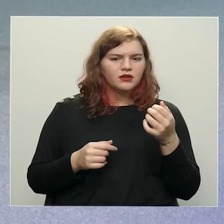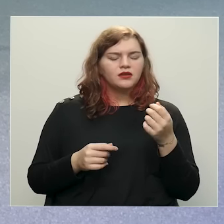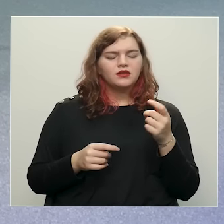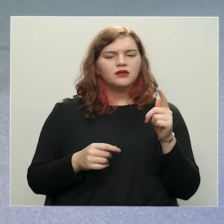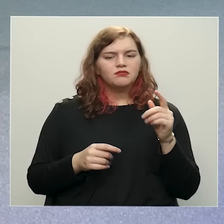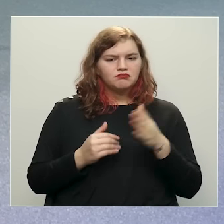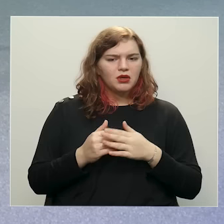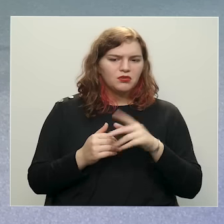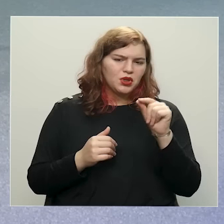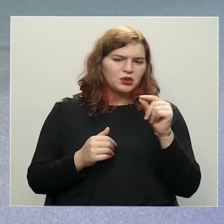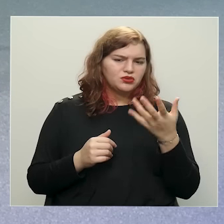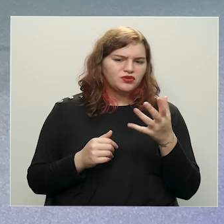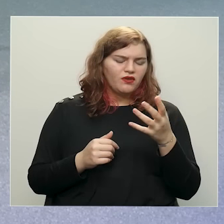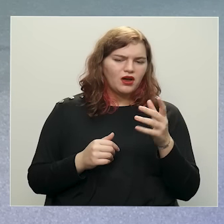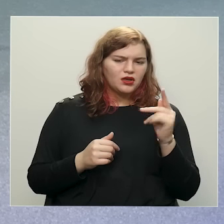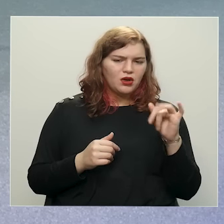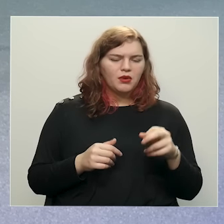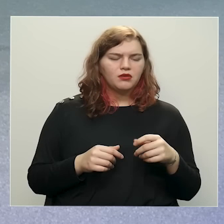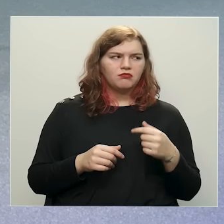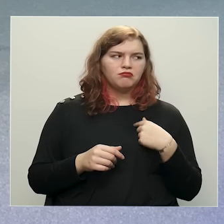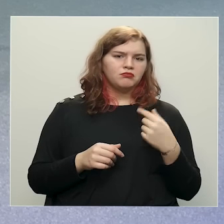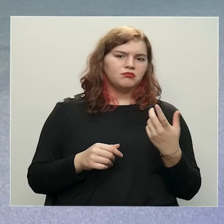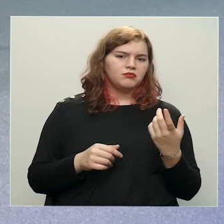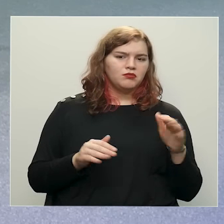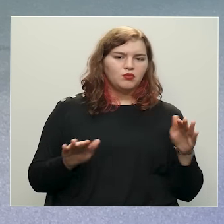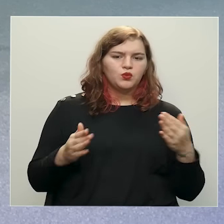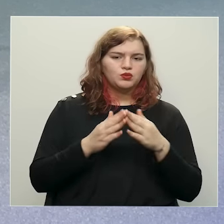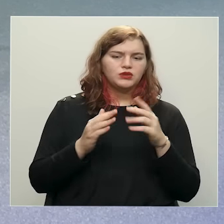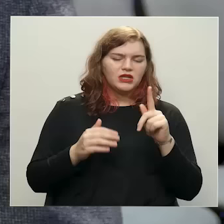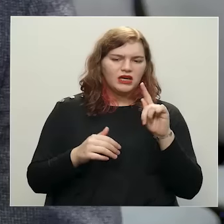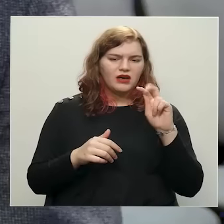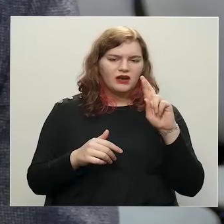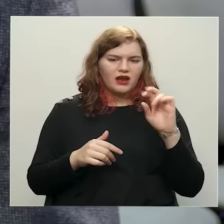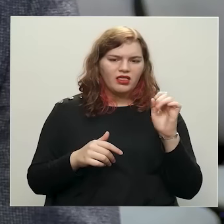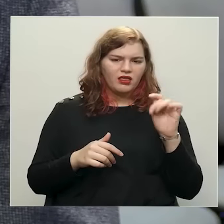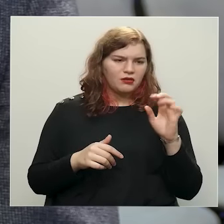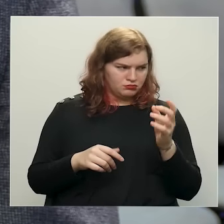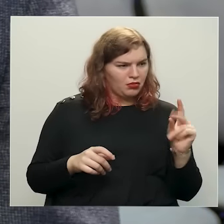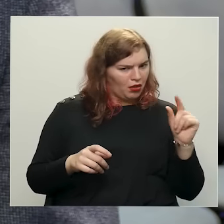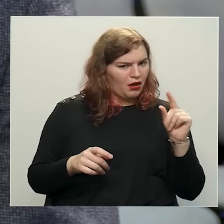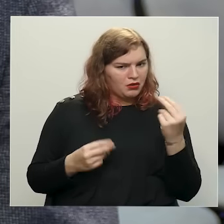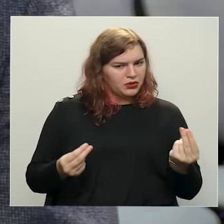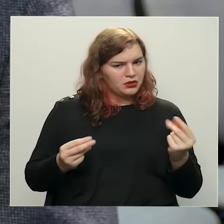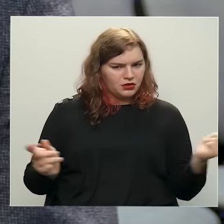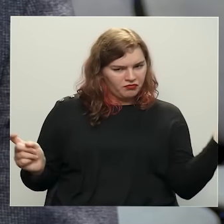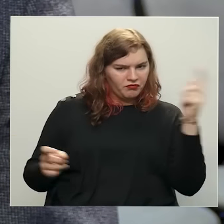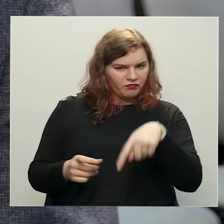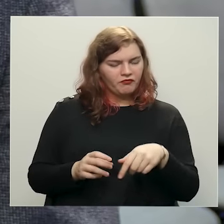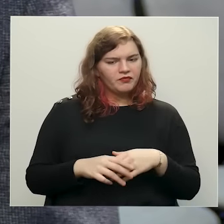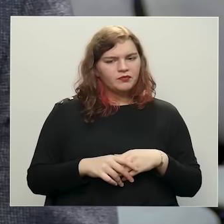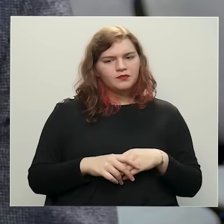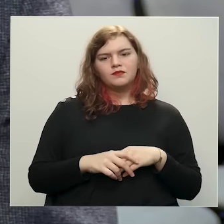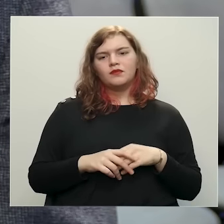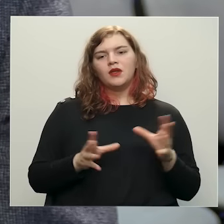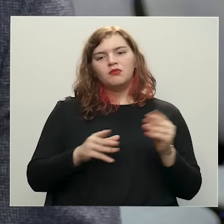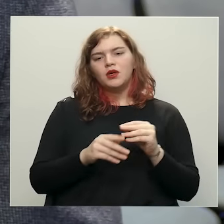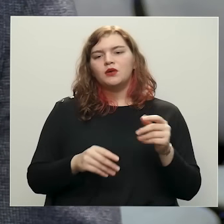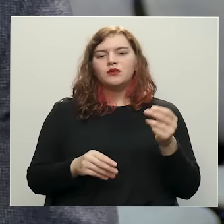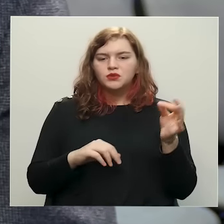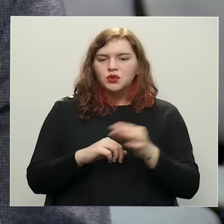Hațeg. Zic, da, cum să nu? În munții Retezat. Da, exact. Dar cum să nu? Zic, cum să nu vin? Și cu